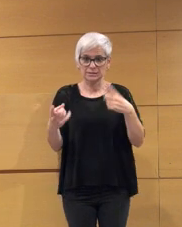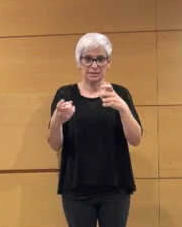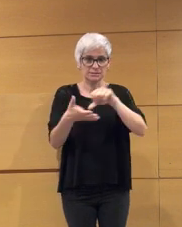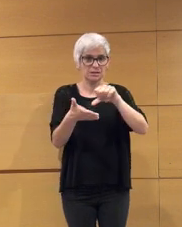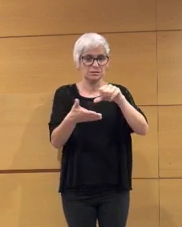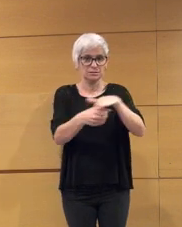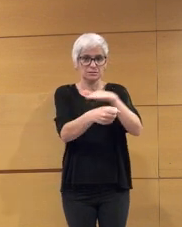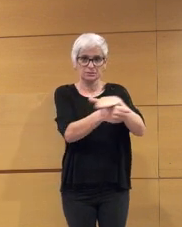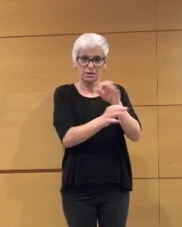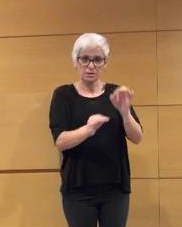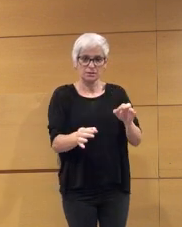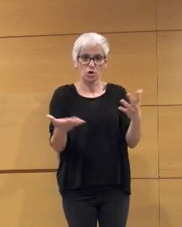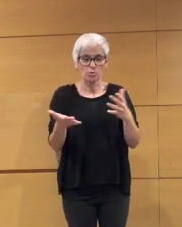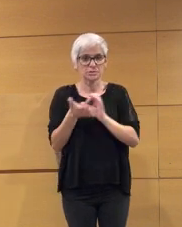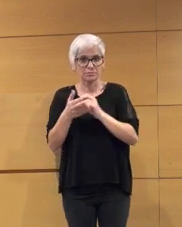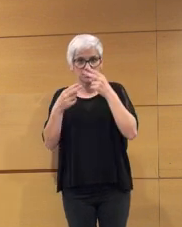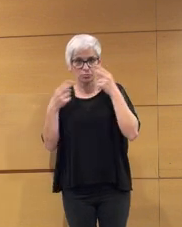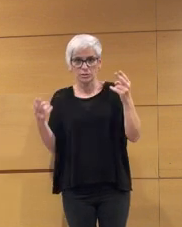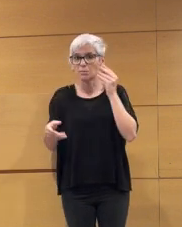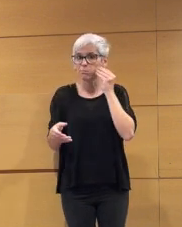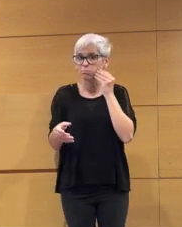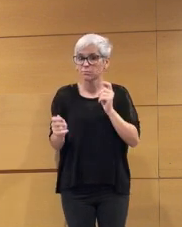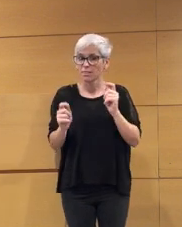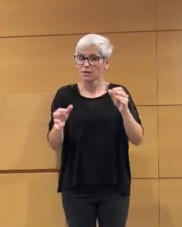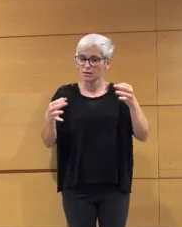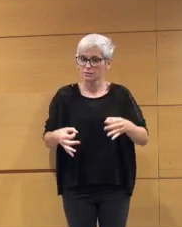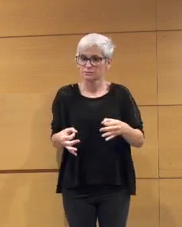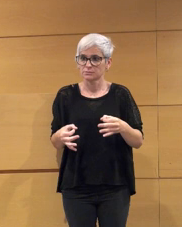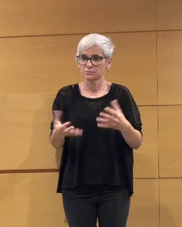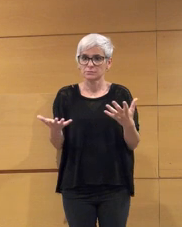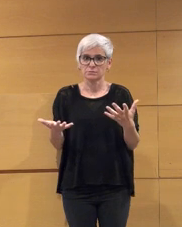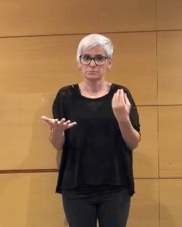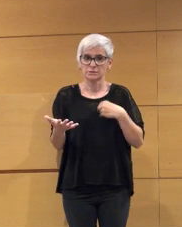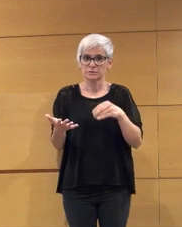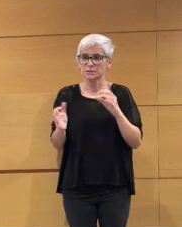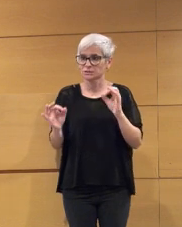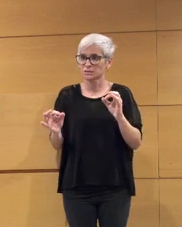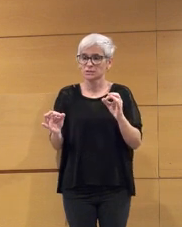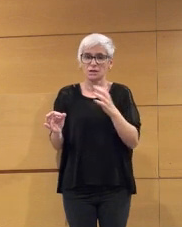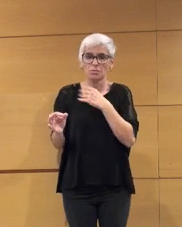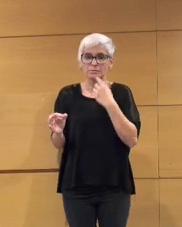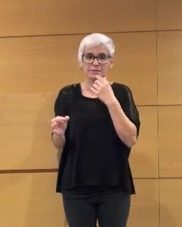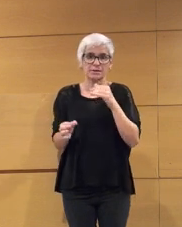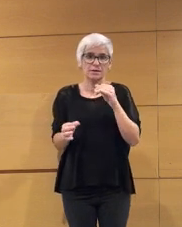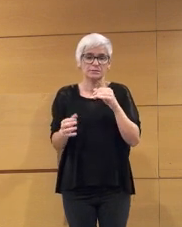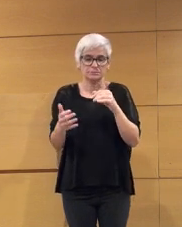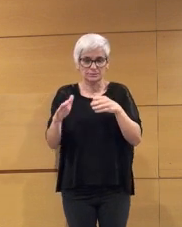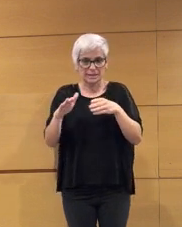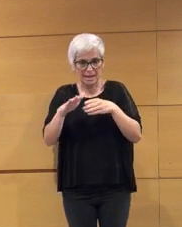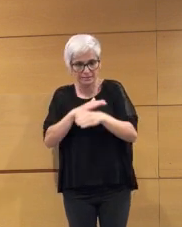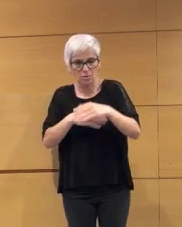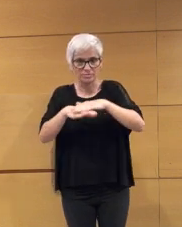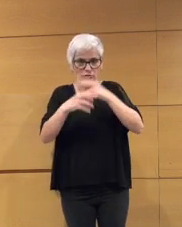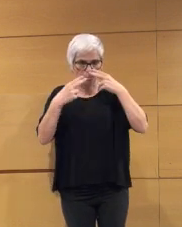ciutadans a través de serveis públics virtuals. Potser, no?, les qüestions, l'ICAT, no?, entrar en una